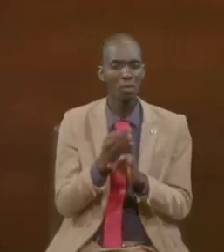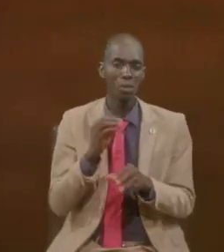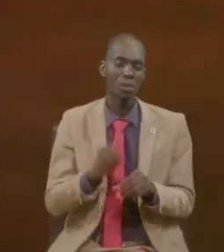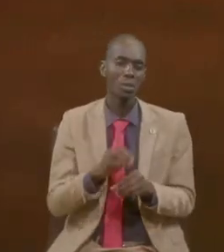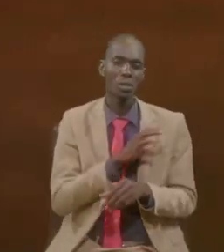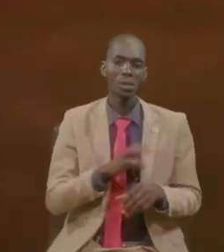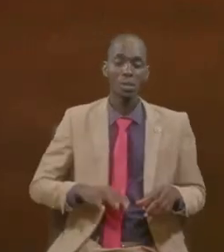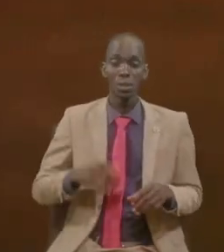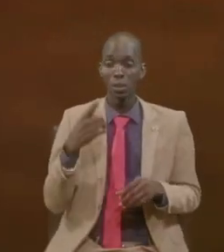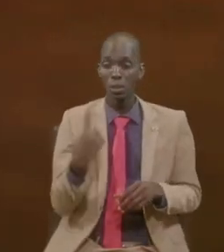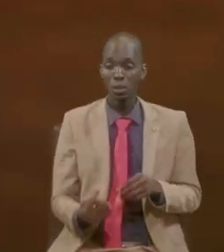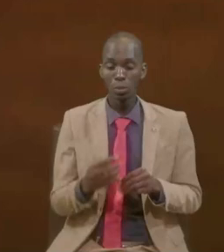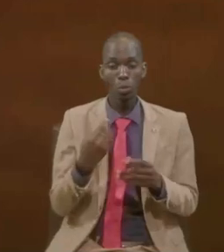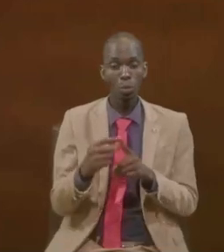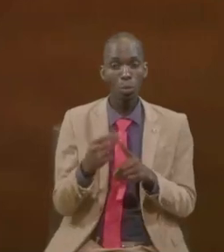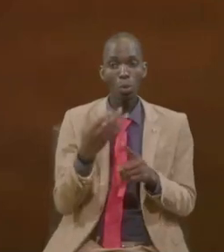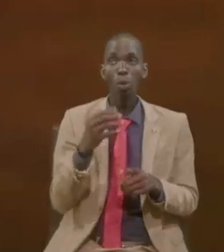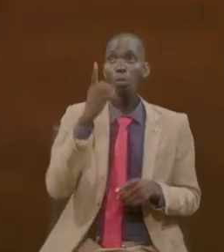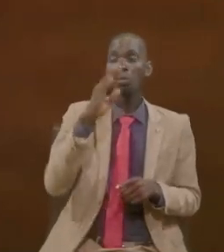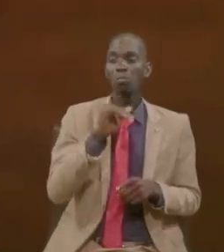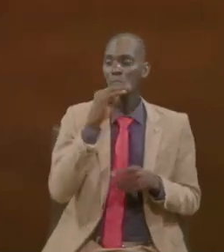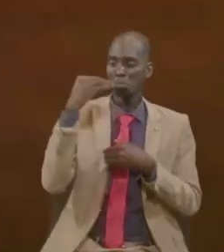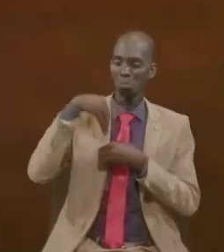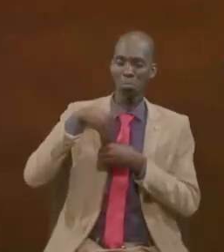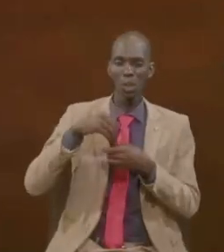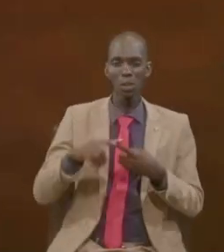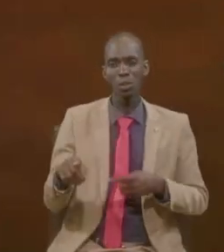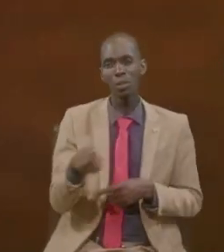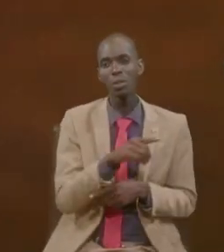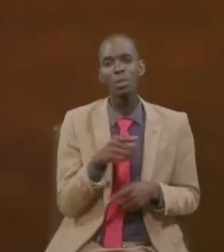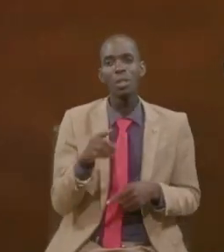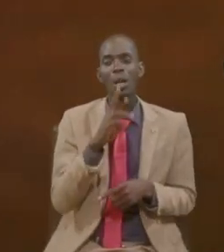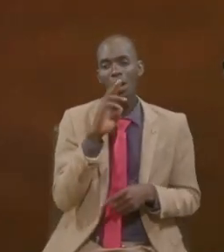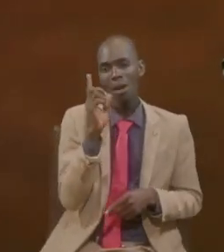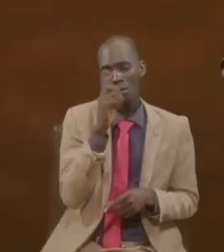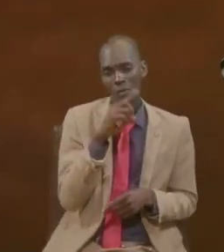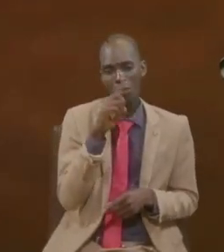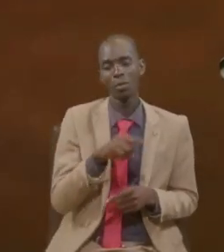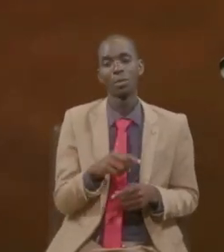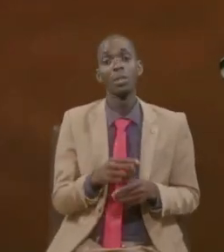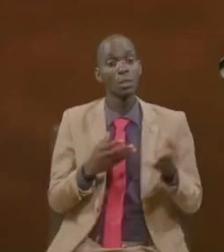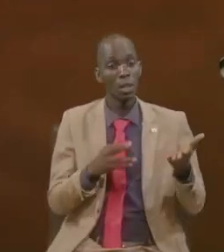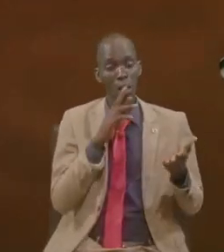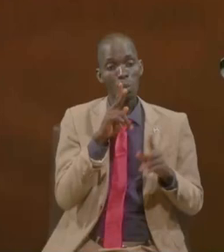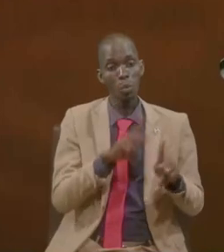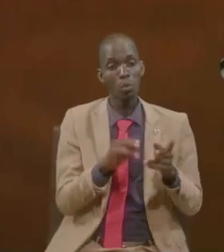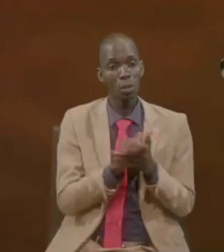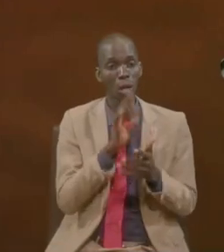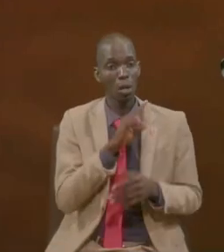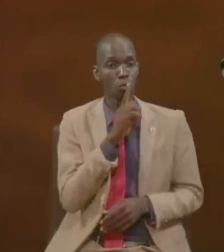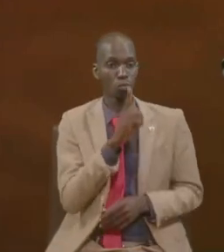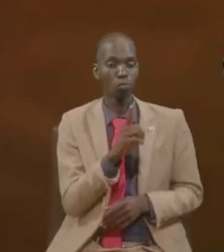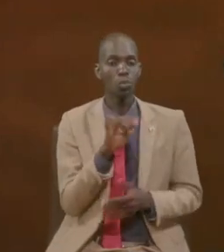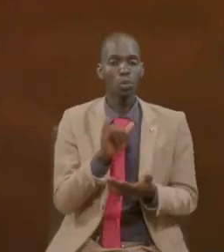La pénétration de la parole de Dieu fait défaut. Ils sont de faux frères. Mais les gens qui sont véritables, les gens